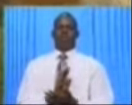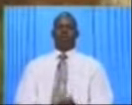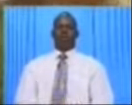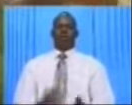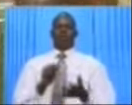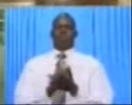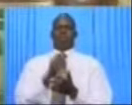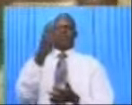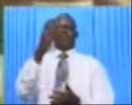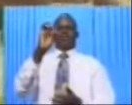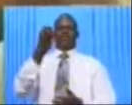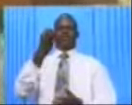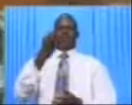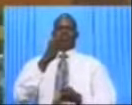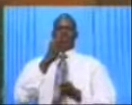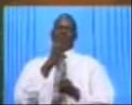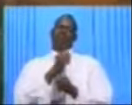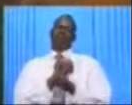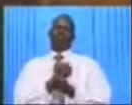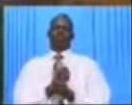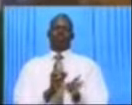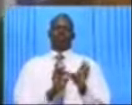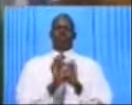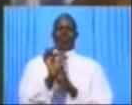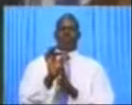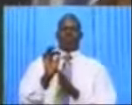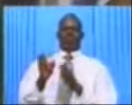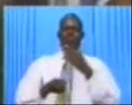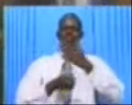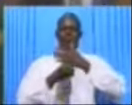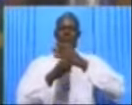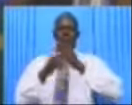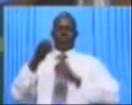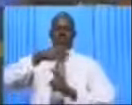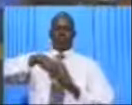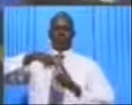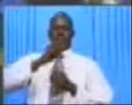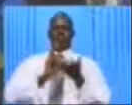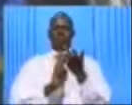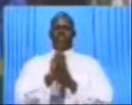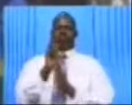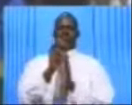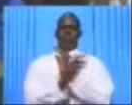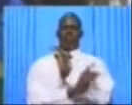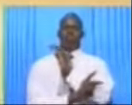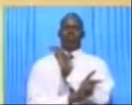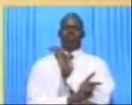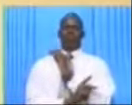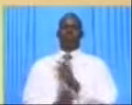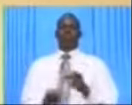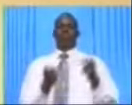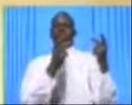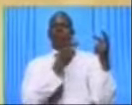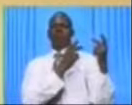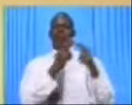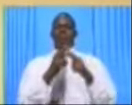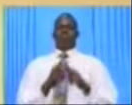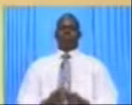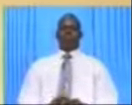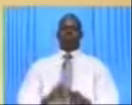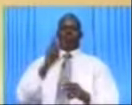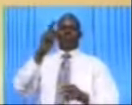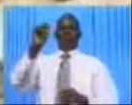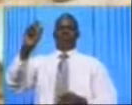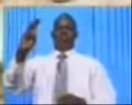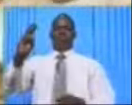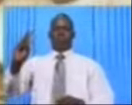Cette quatrième promotion de la filière économie agricole et de l'environnement de l'université de Kudugu porte le nom de cet homme, Pamza